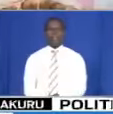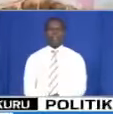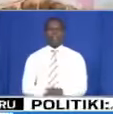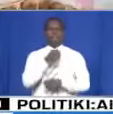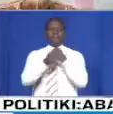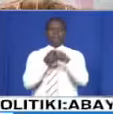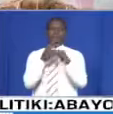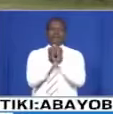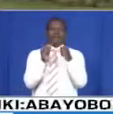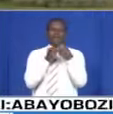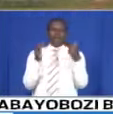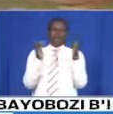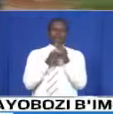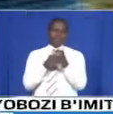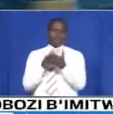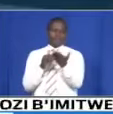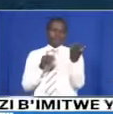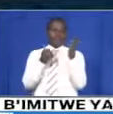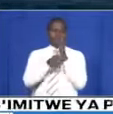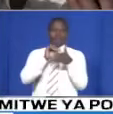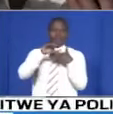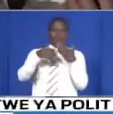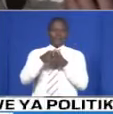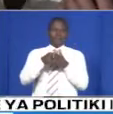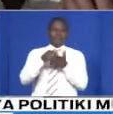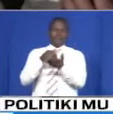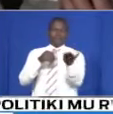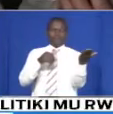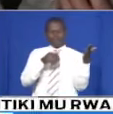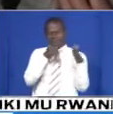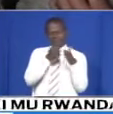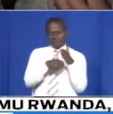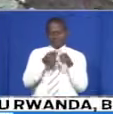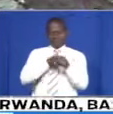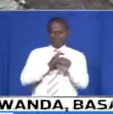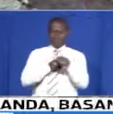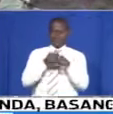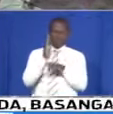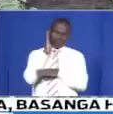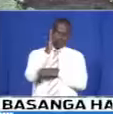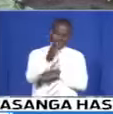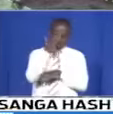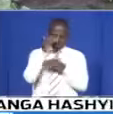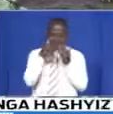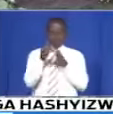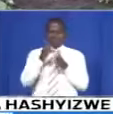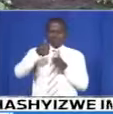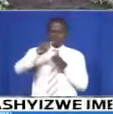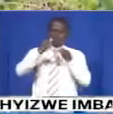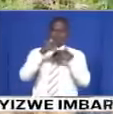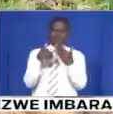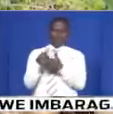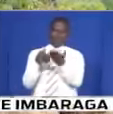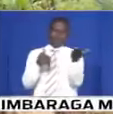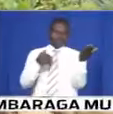mwaka wa 2018 kandi ikibazo cy'ibirayi cyari cyarabaye agatereranzamba cyahawe umurongo, kuko kuri ubu amakoperative y'abahinzi